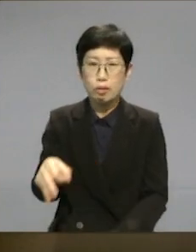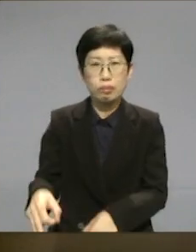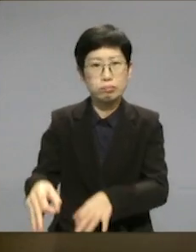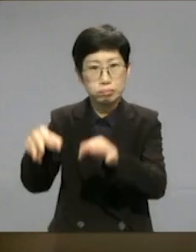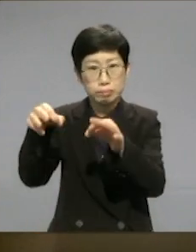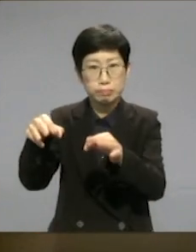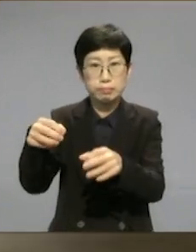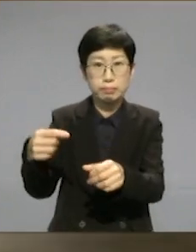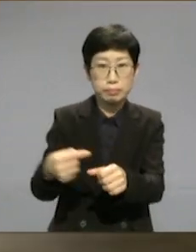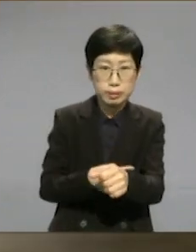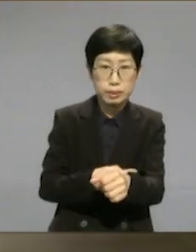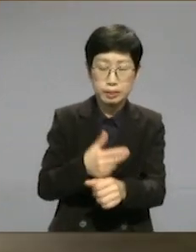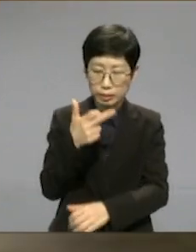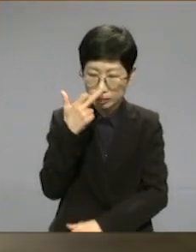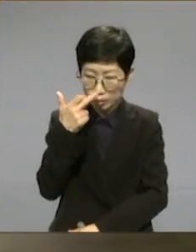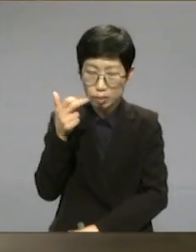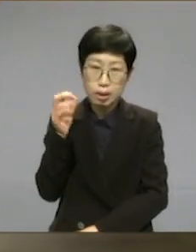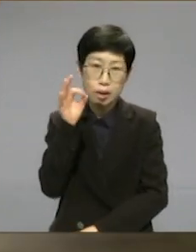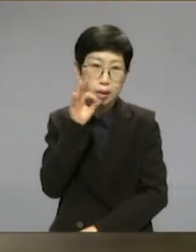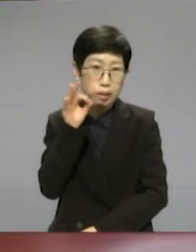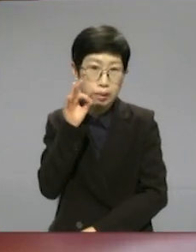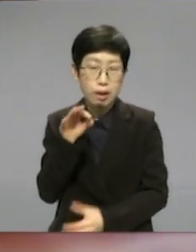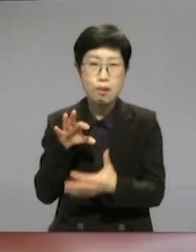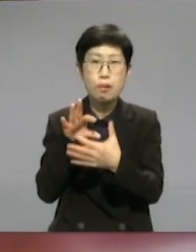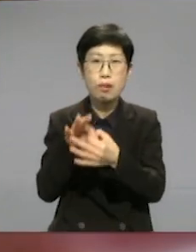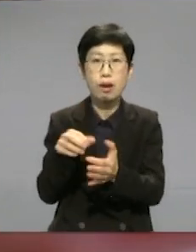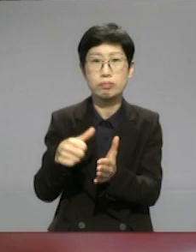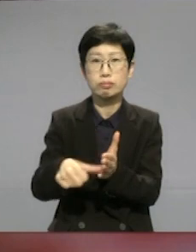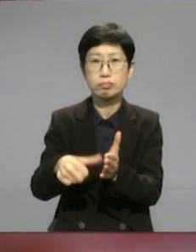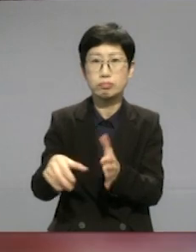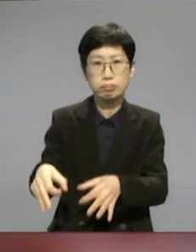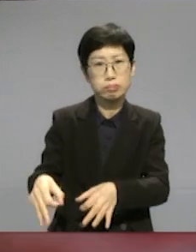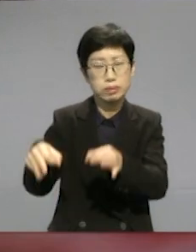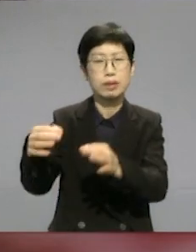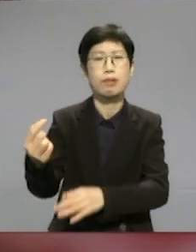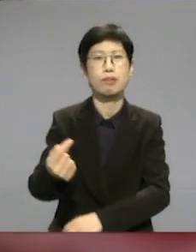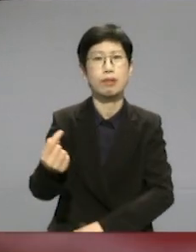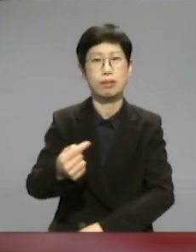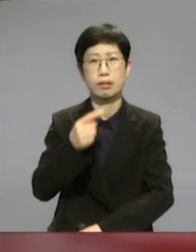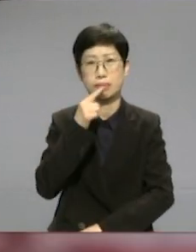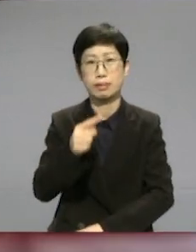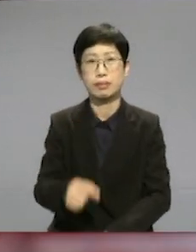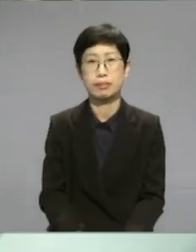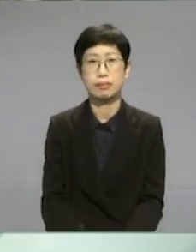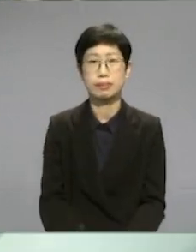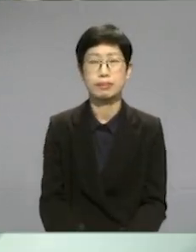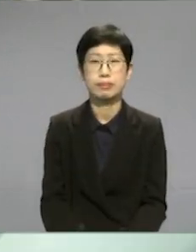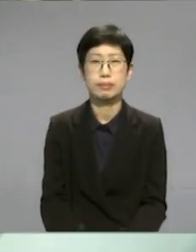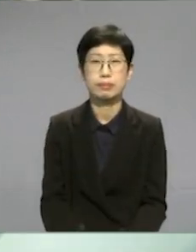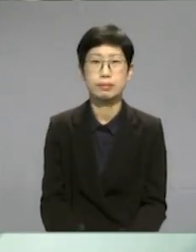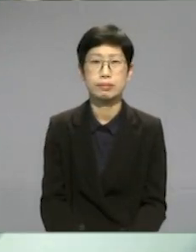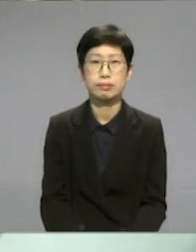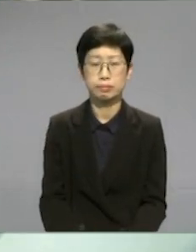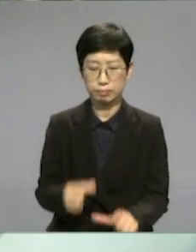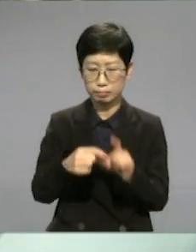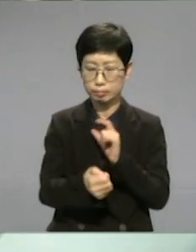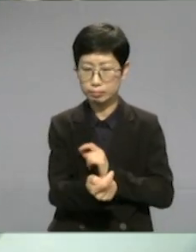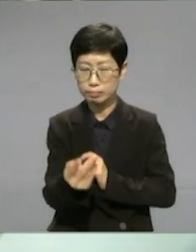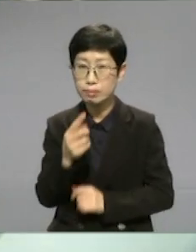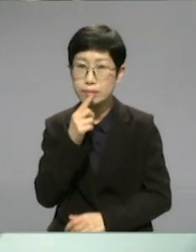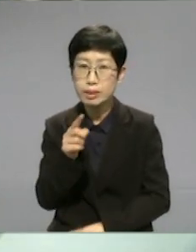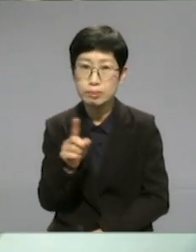급등은 초콜릿과 캔디 등 관련 제품 가격 인상으로 이어질 것으로 보입니다.